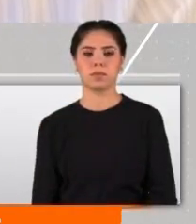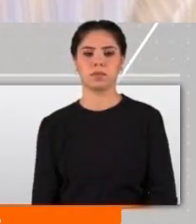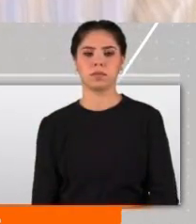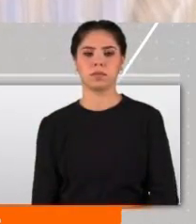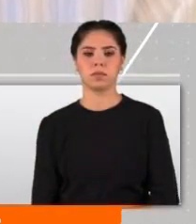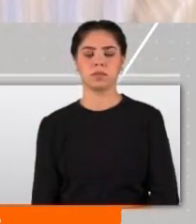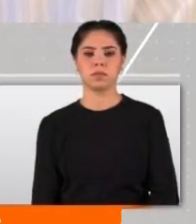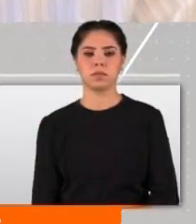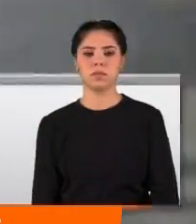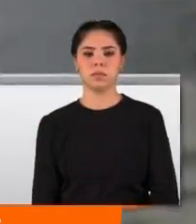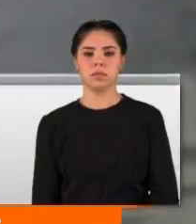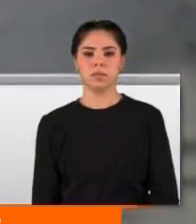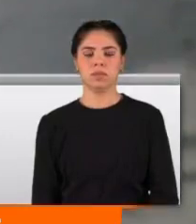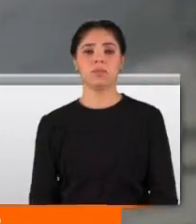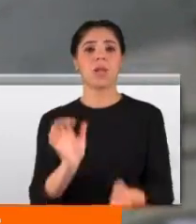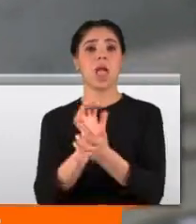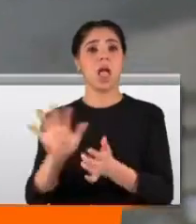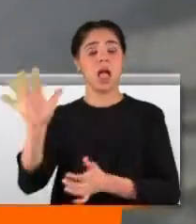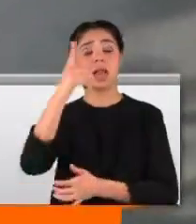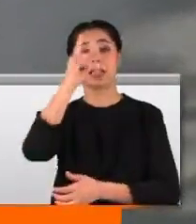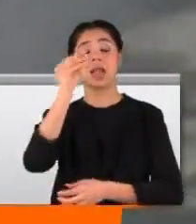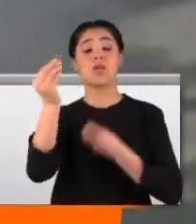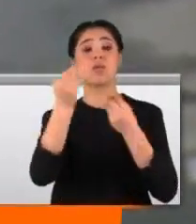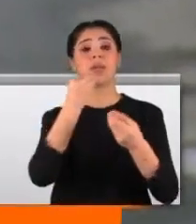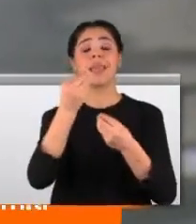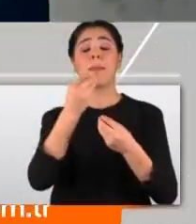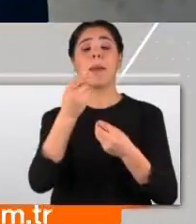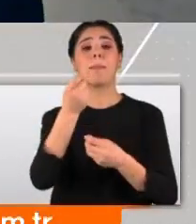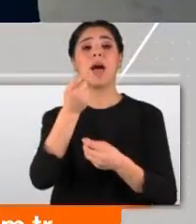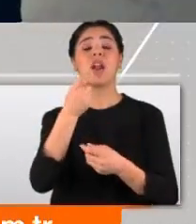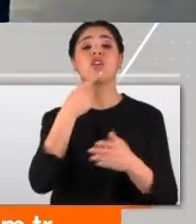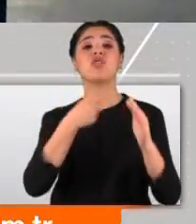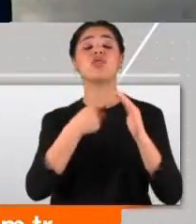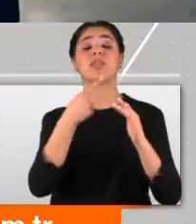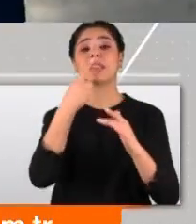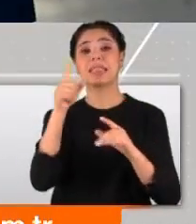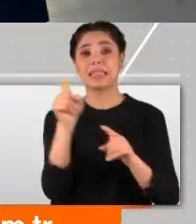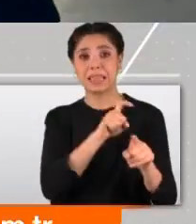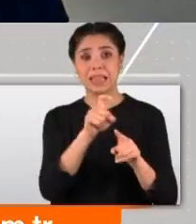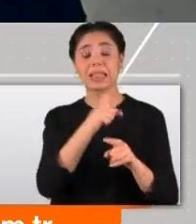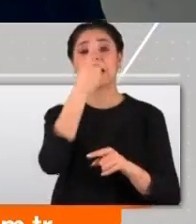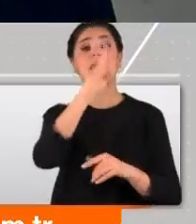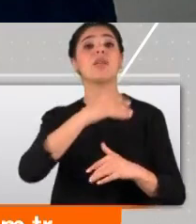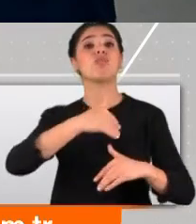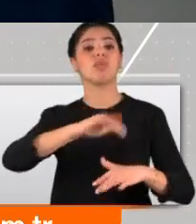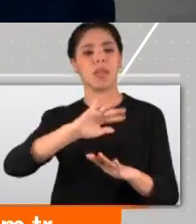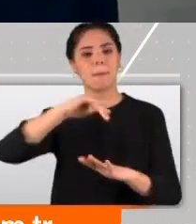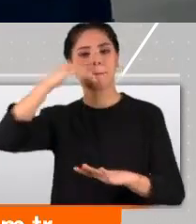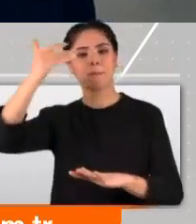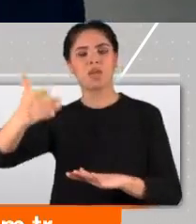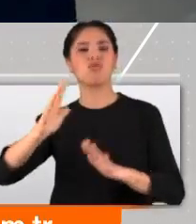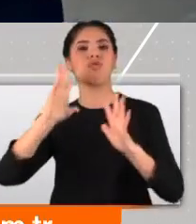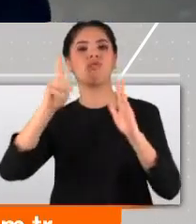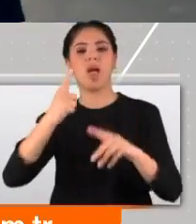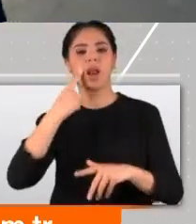istemesi kabul edilebilir bir şey değil. Veliler sadece yemek ücretinden şikayetçi değil. Şimdi de özel okullar kayıt yaptığı zaman sosyal etkinlikler